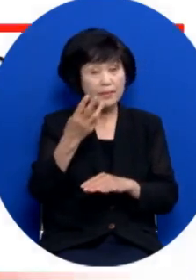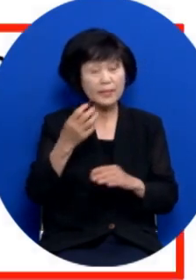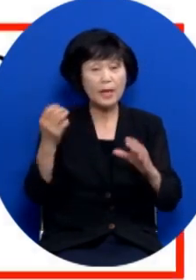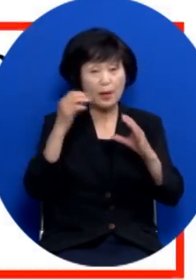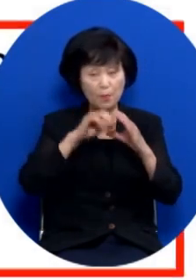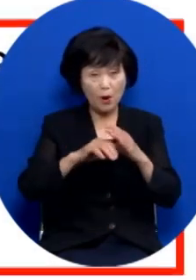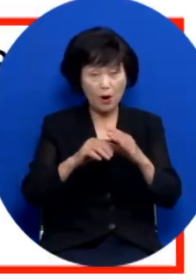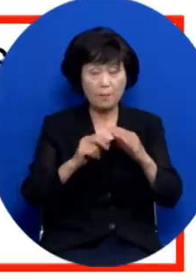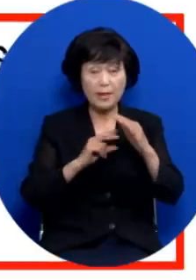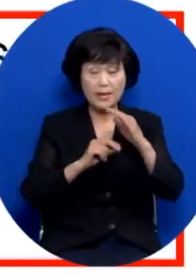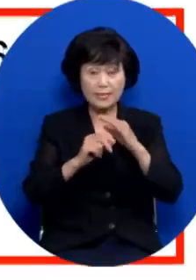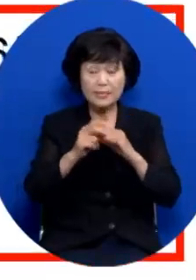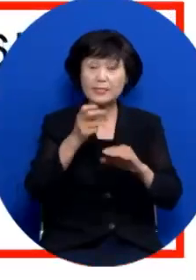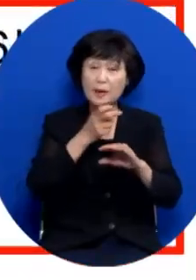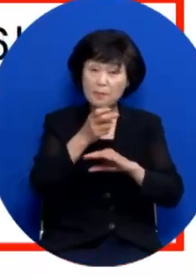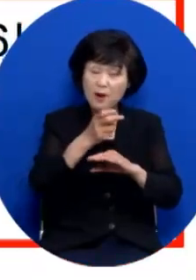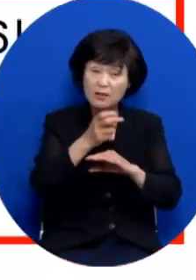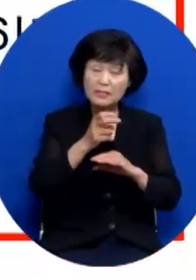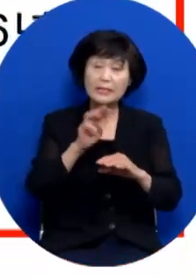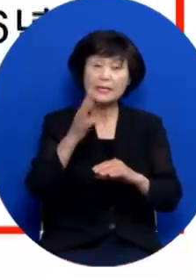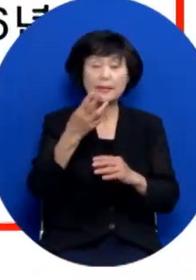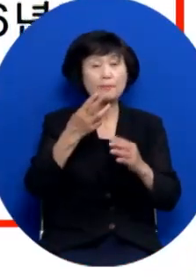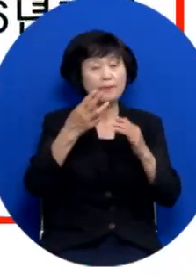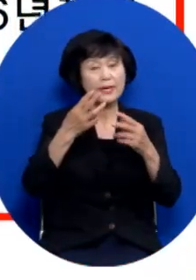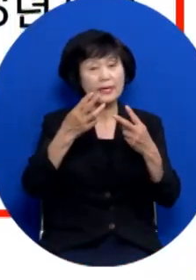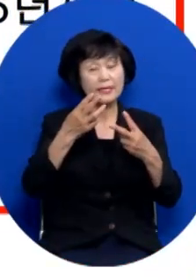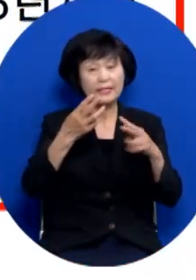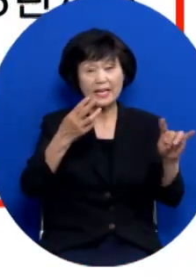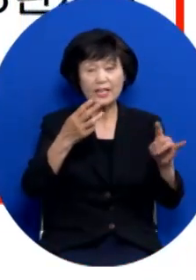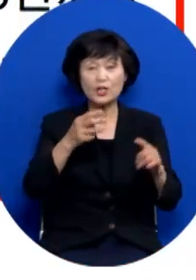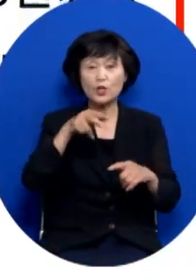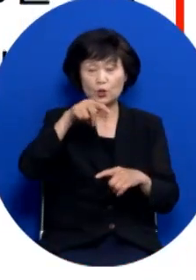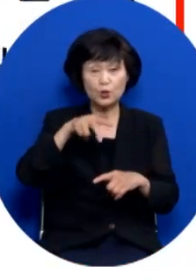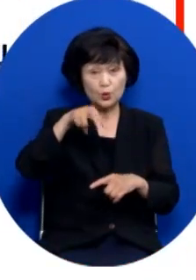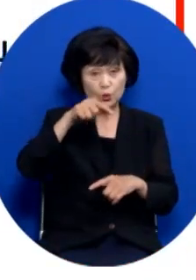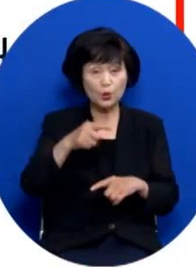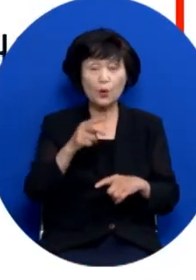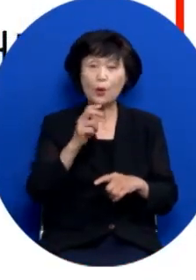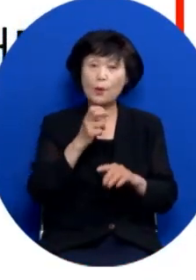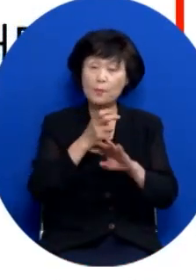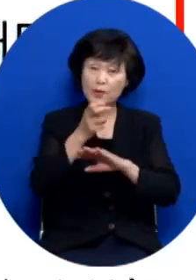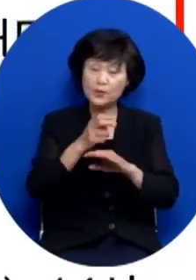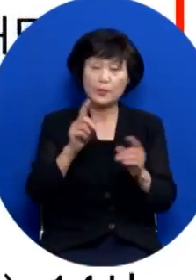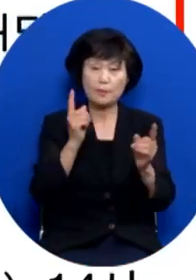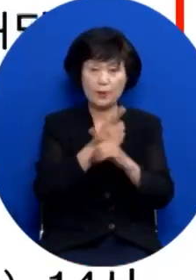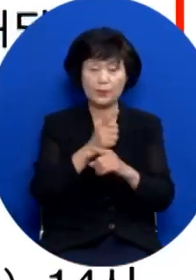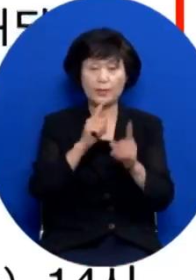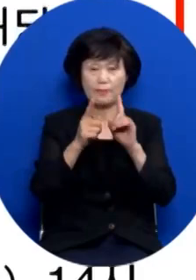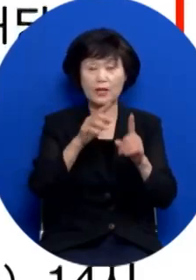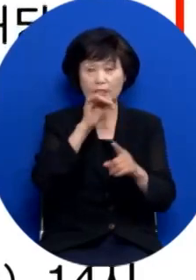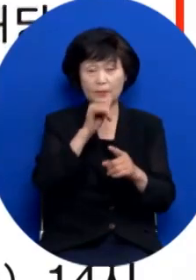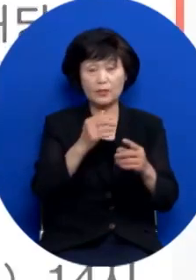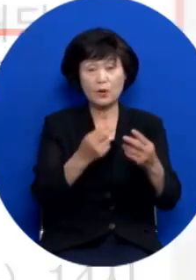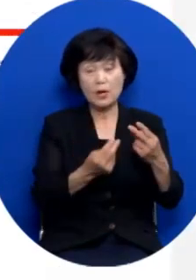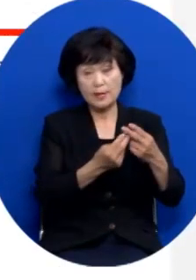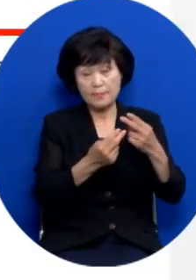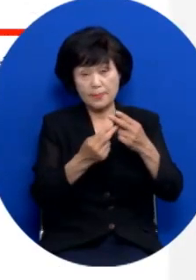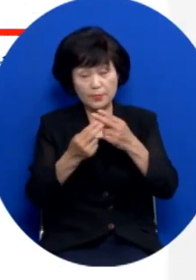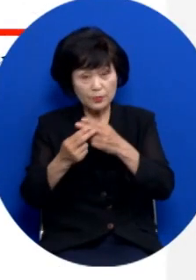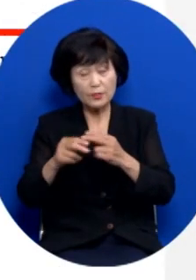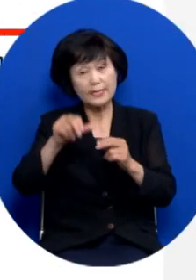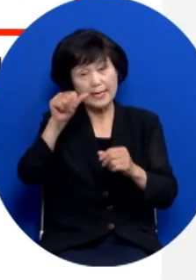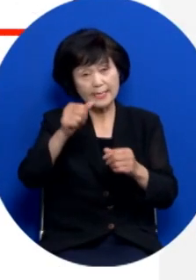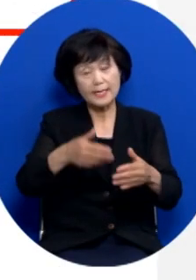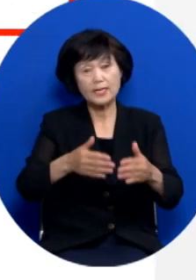약 1,300대를 수소버스로 전환하기로 했다고 밝혔습니다. 또 서울시는 버스 전용 충전소 5개소를